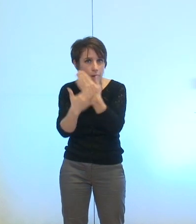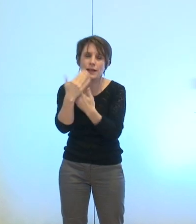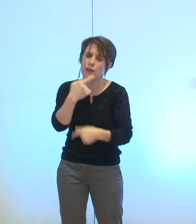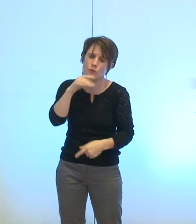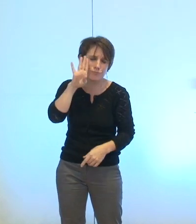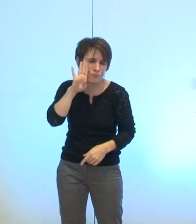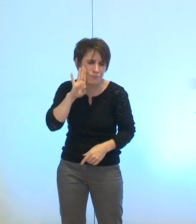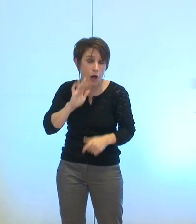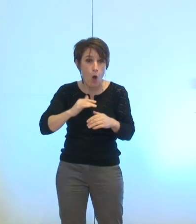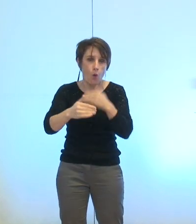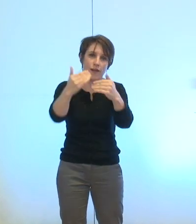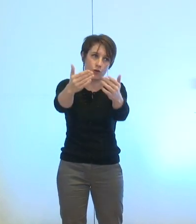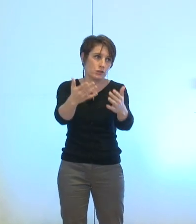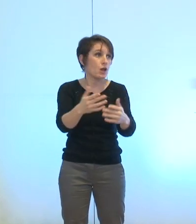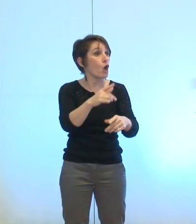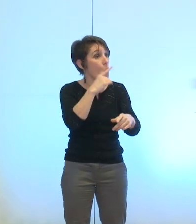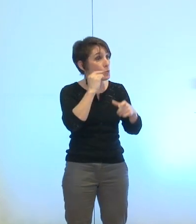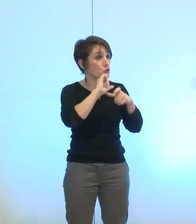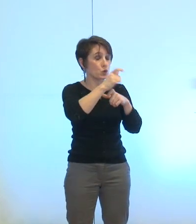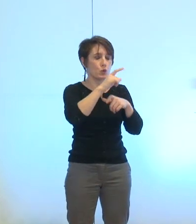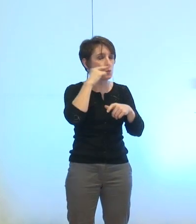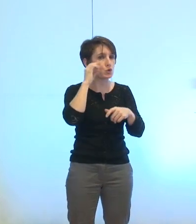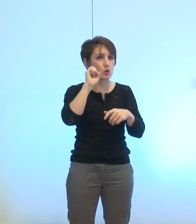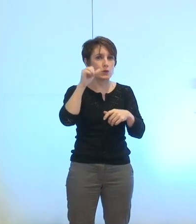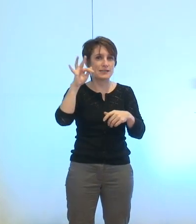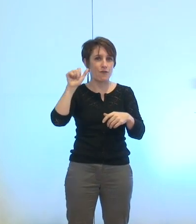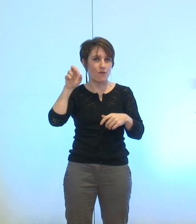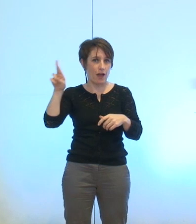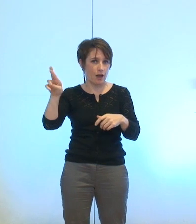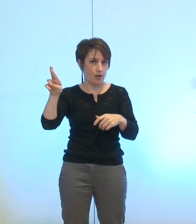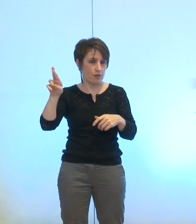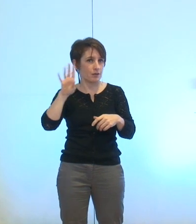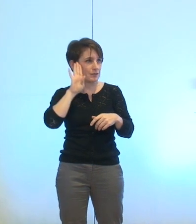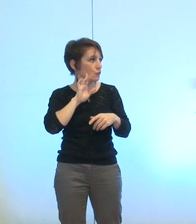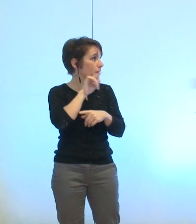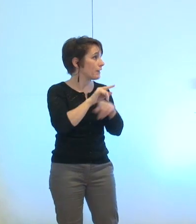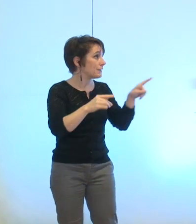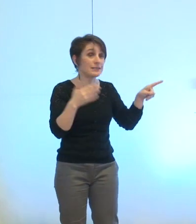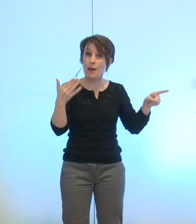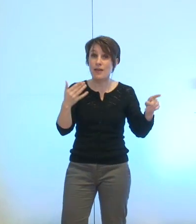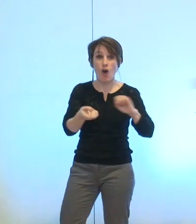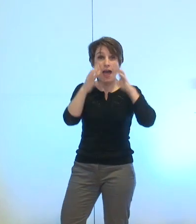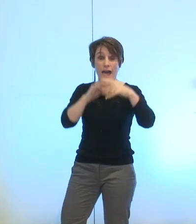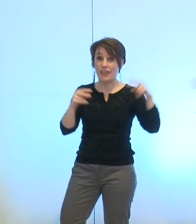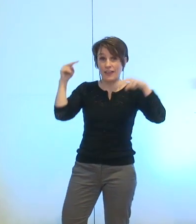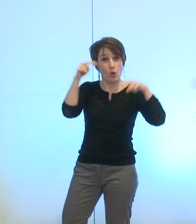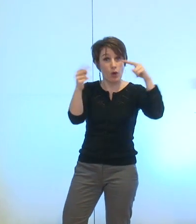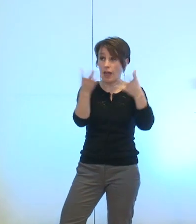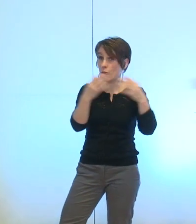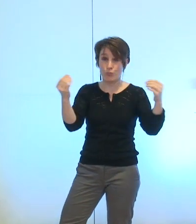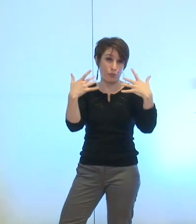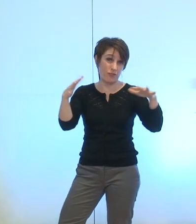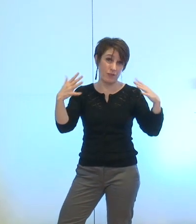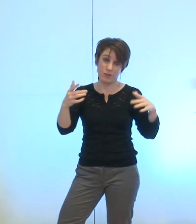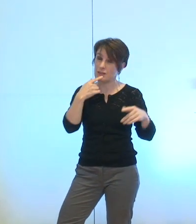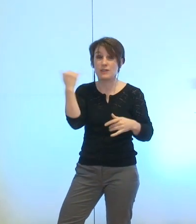peu monsieur Safar et je conclurai ce débat oui je serai très brefè c'est pour la suite c'est pour la